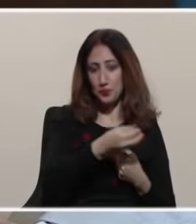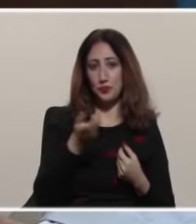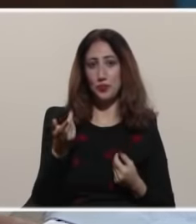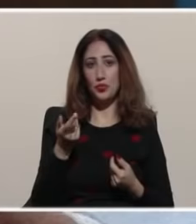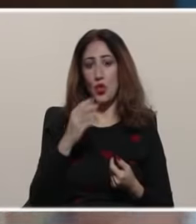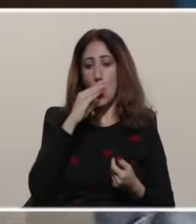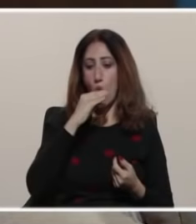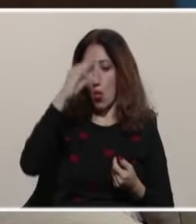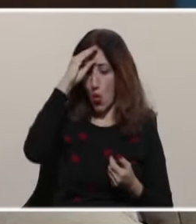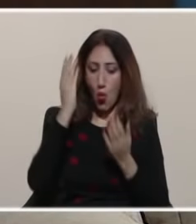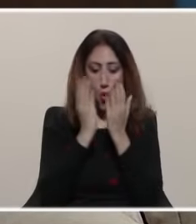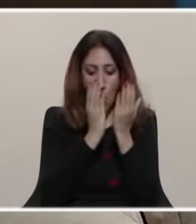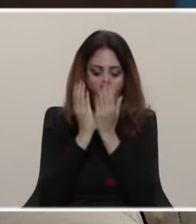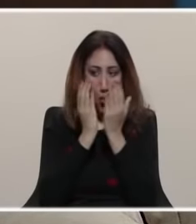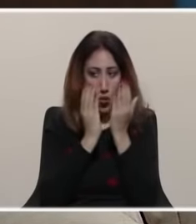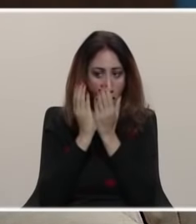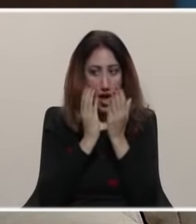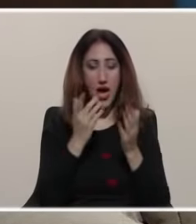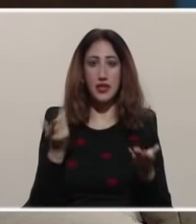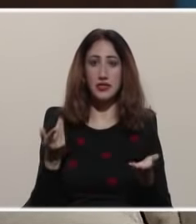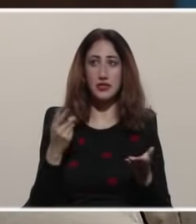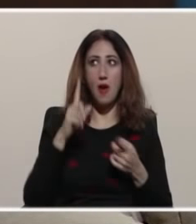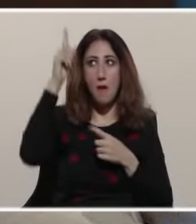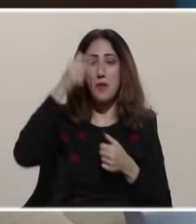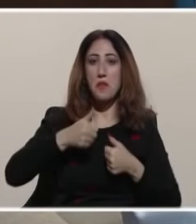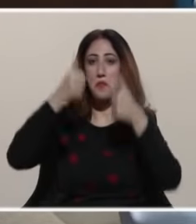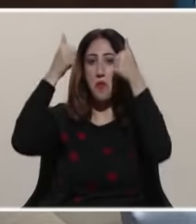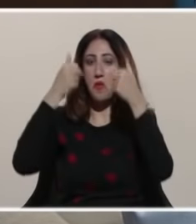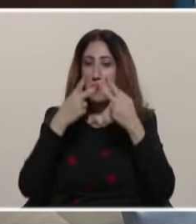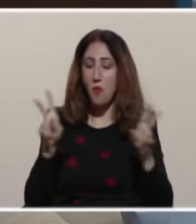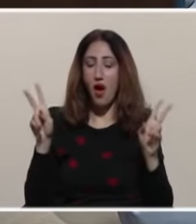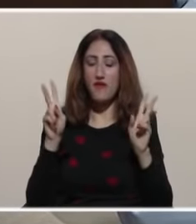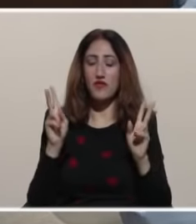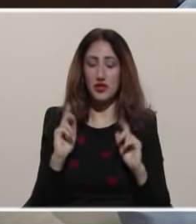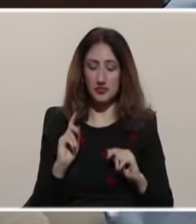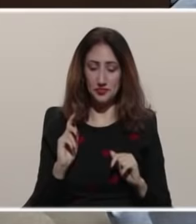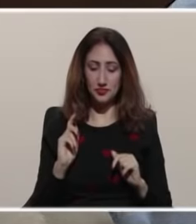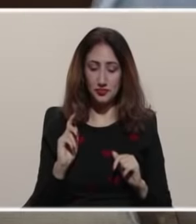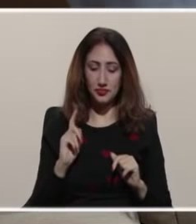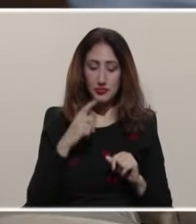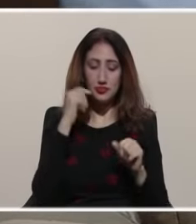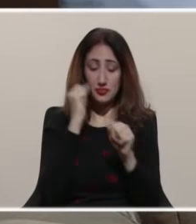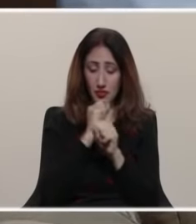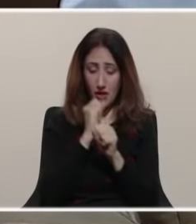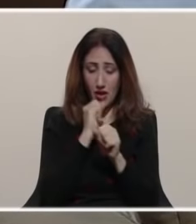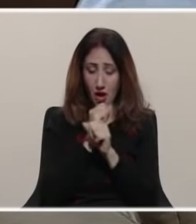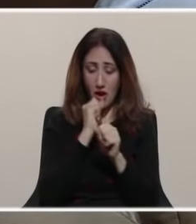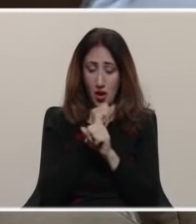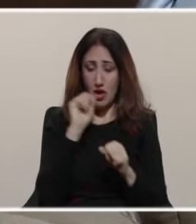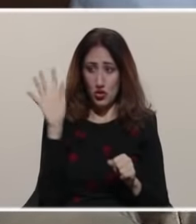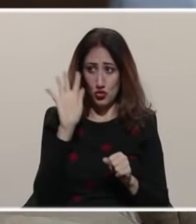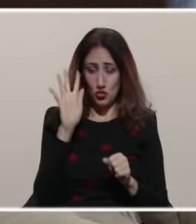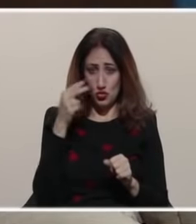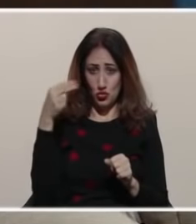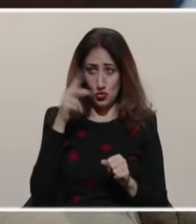قراءة القرآن، لعل الله عز وجل يختم لنا بالقبول نقطة من أول السطر. يبقى كأن الأعمال في رمضان في شهر شعبان